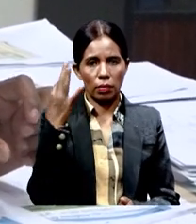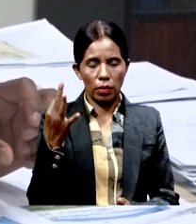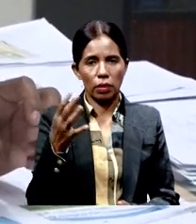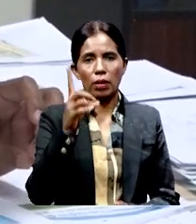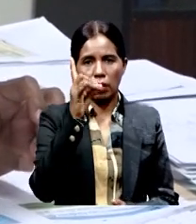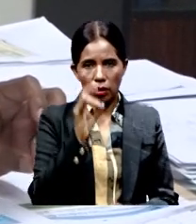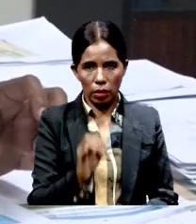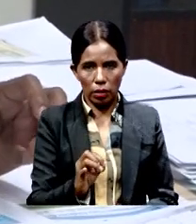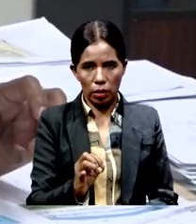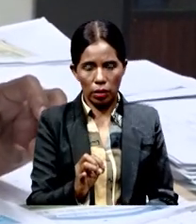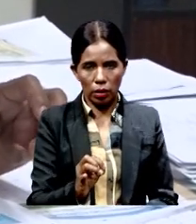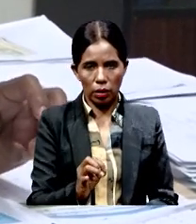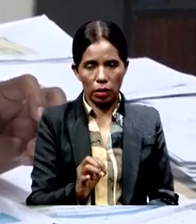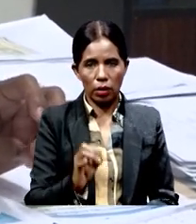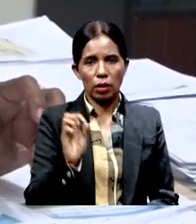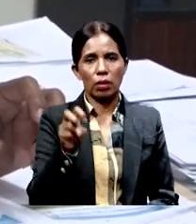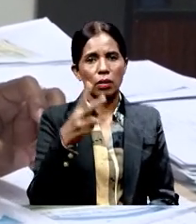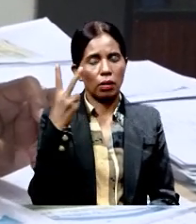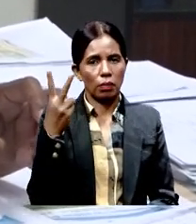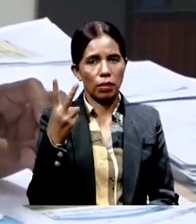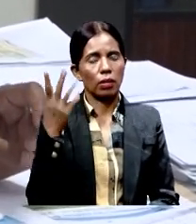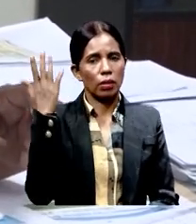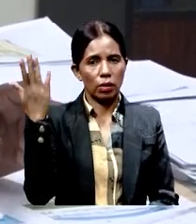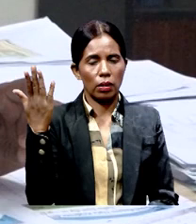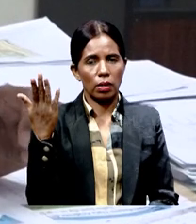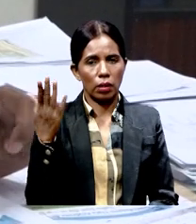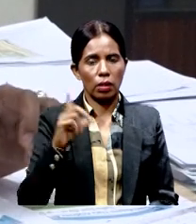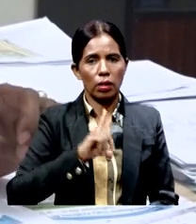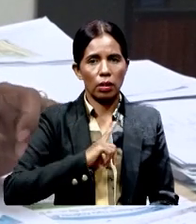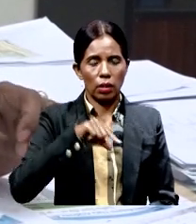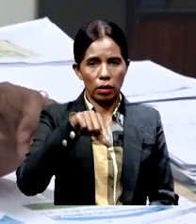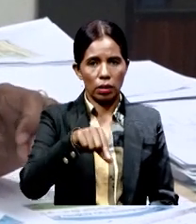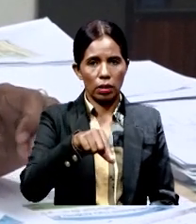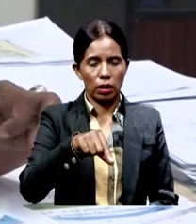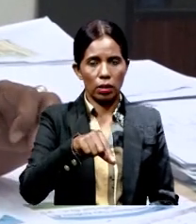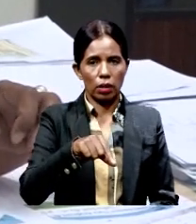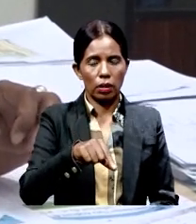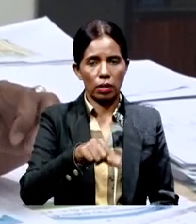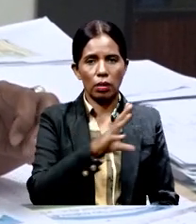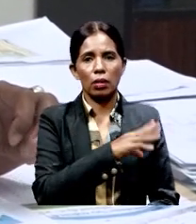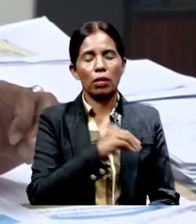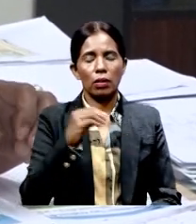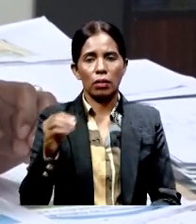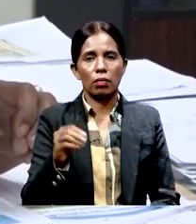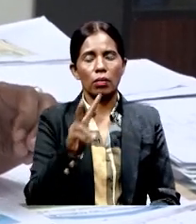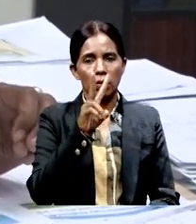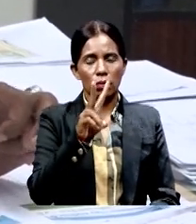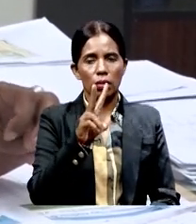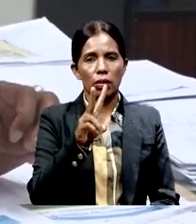dili sanur resin rua maka iha likisa nomo rua seluk